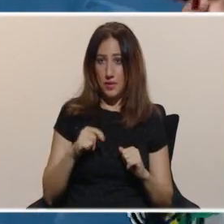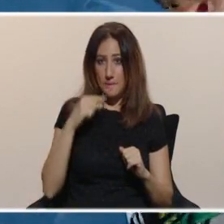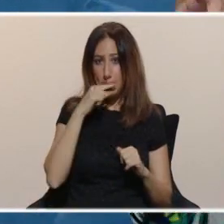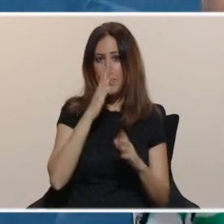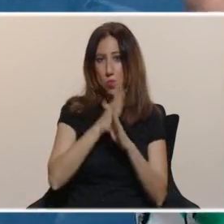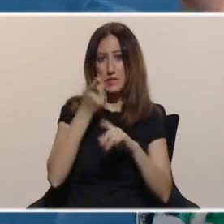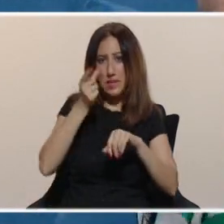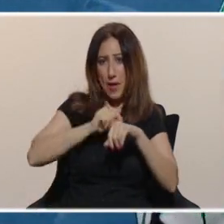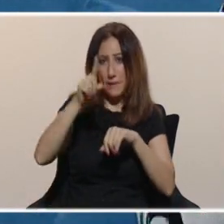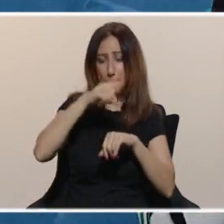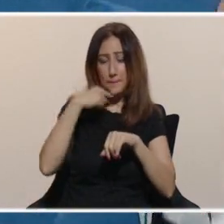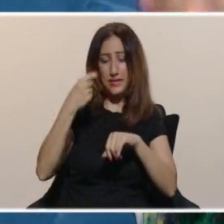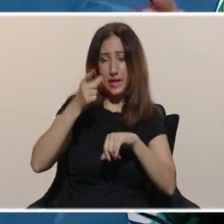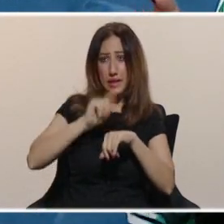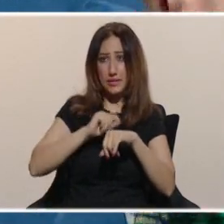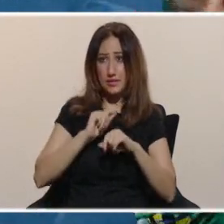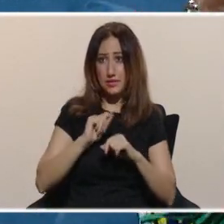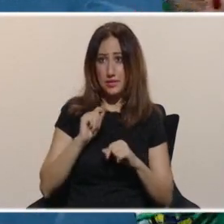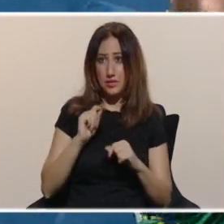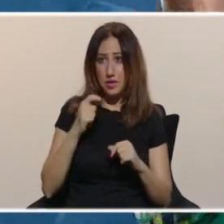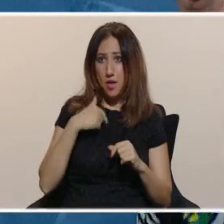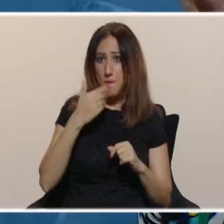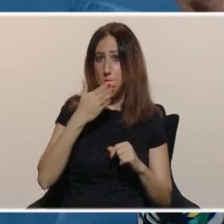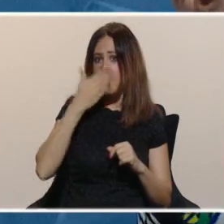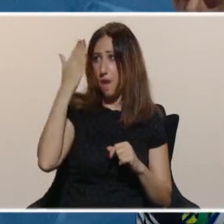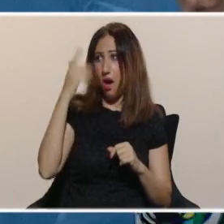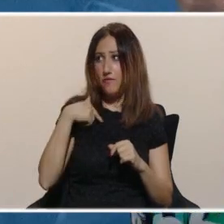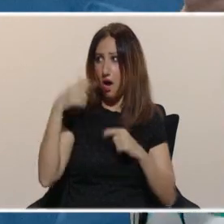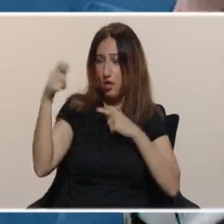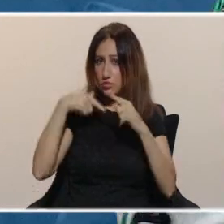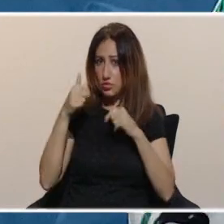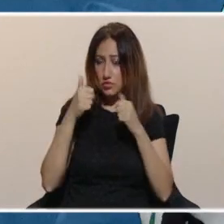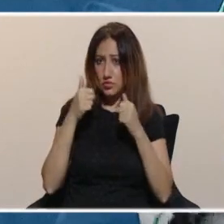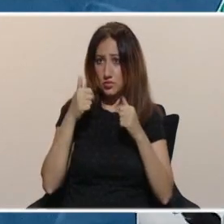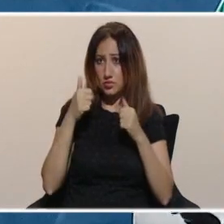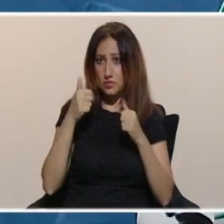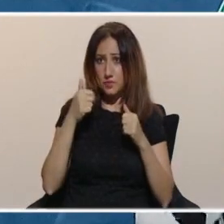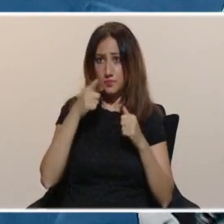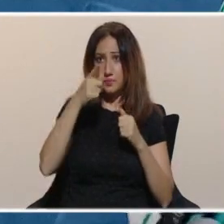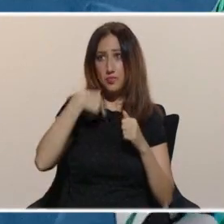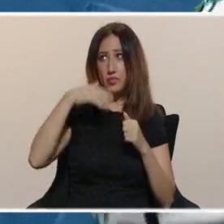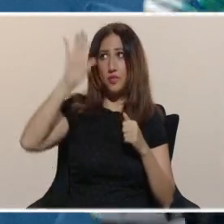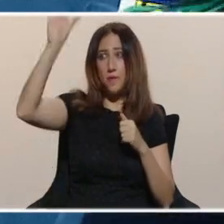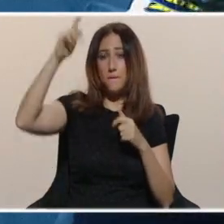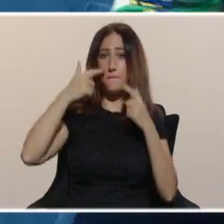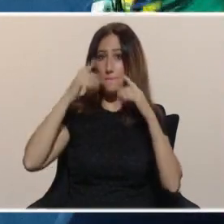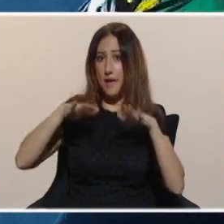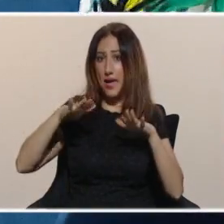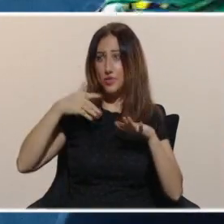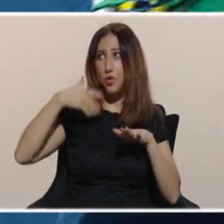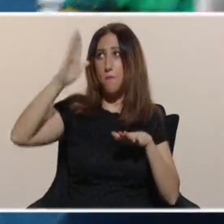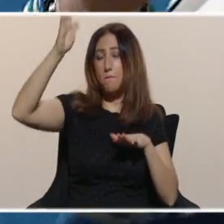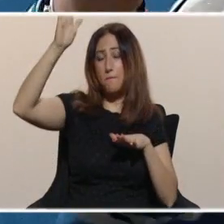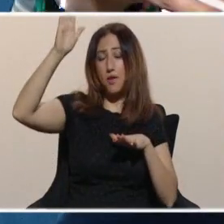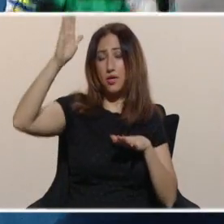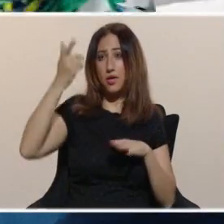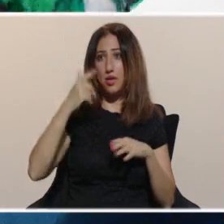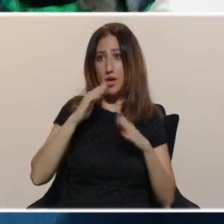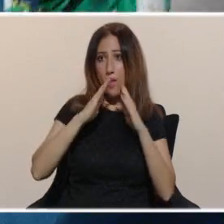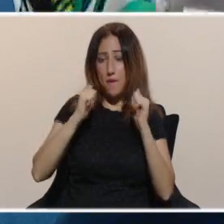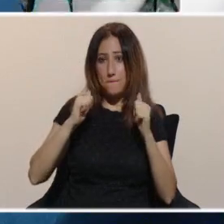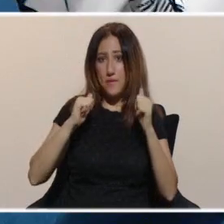يعني انا ما اعرفهاش كويس قوي، لان انا أمينة انا طول عمري كنت عايشة بره. انا عرفتها لما جيت